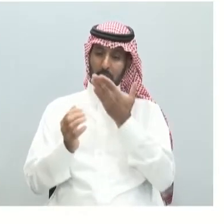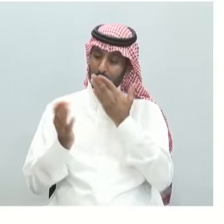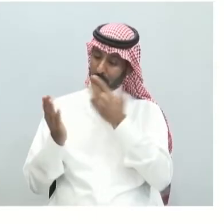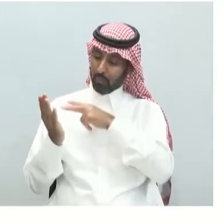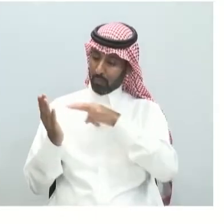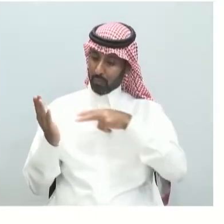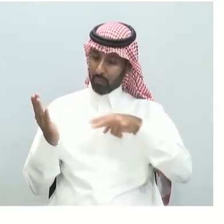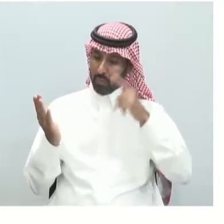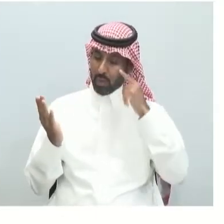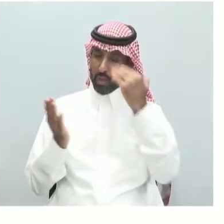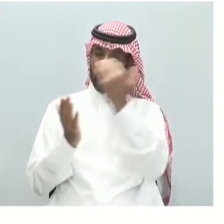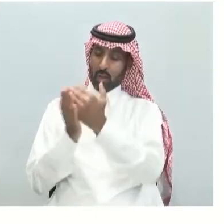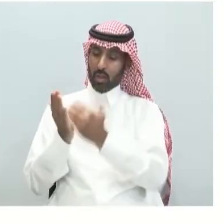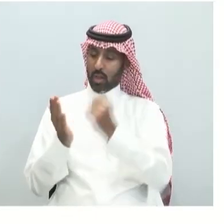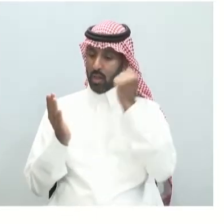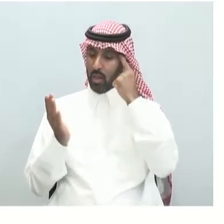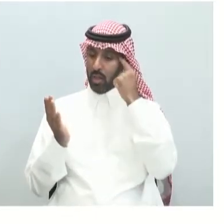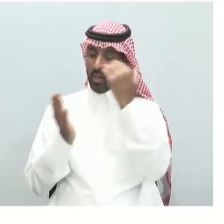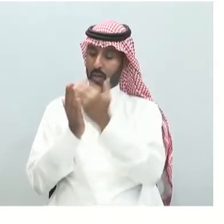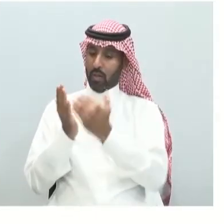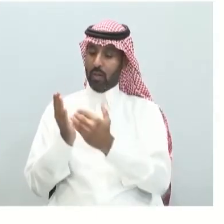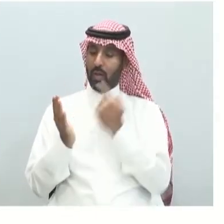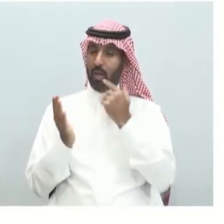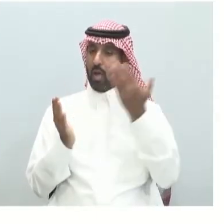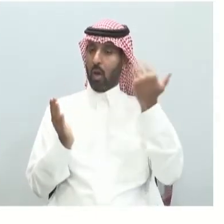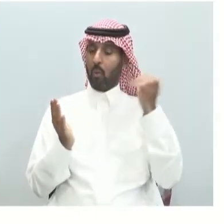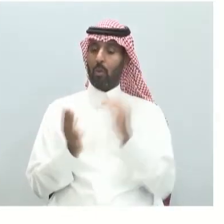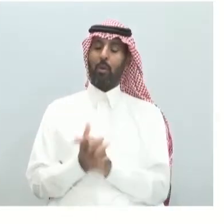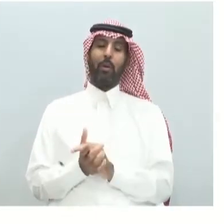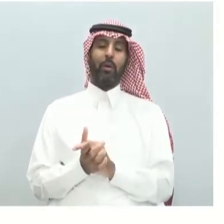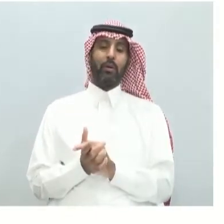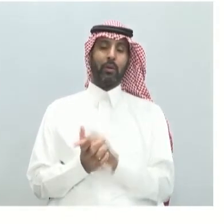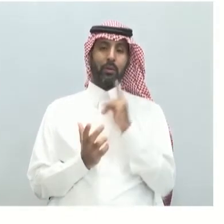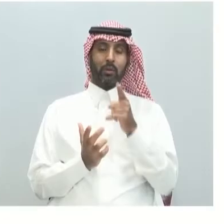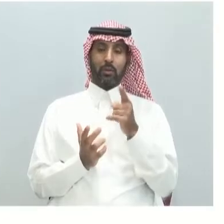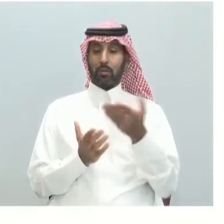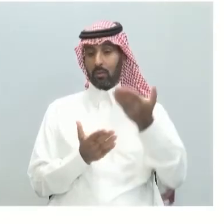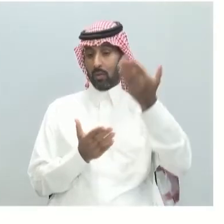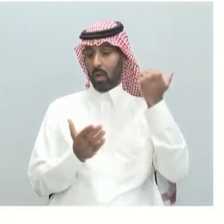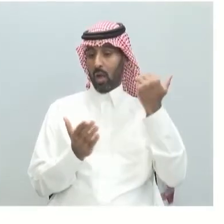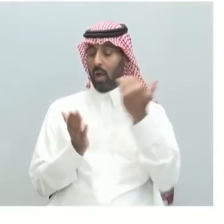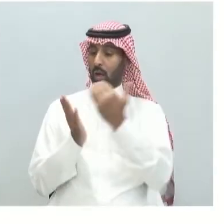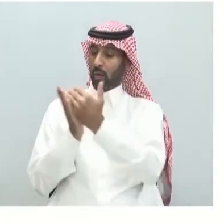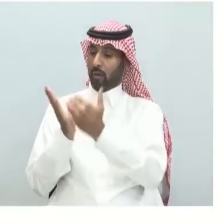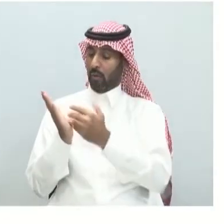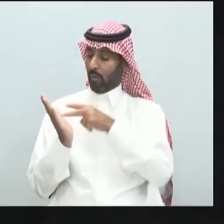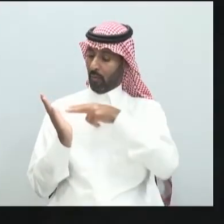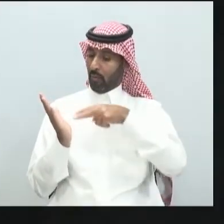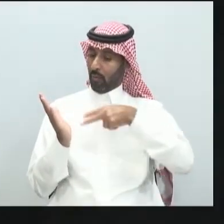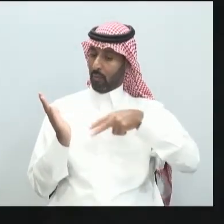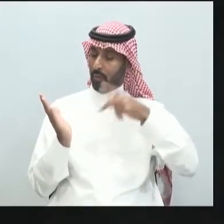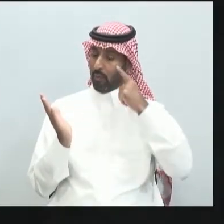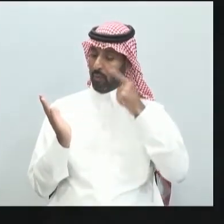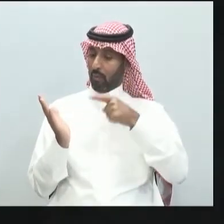في نص الفهم القرائي السابق عليك ان تعود للنص وتقرا